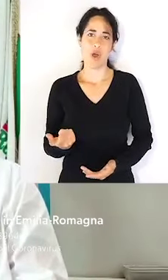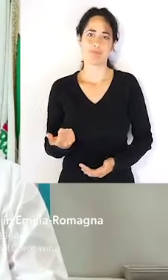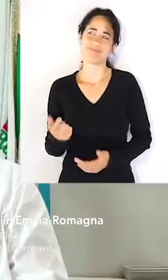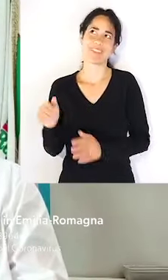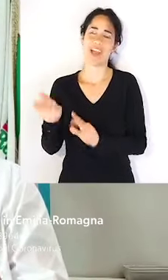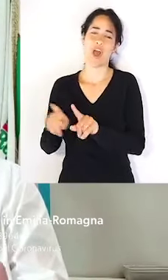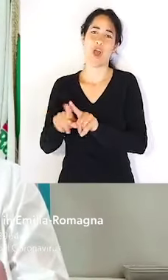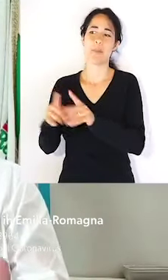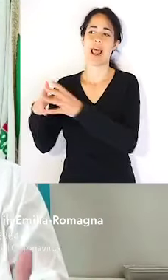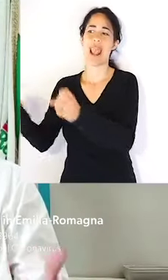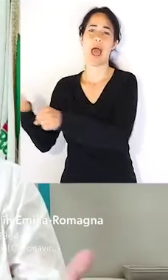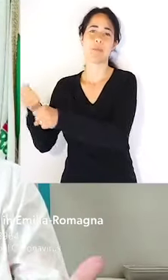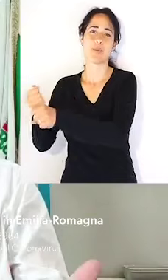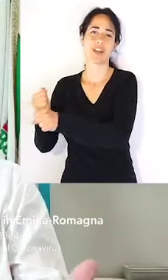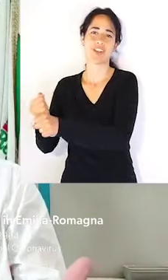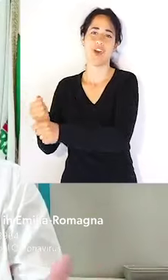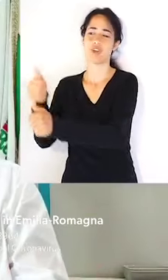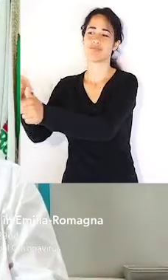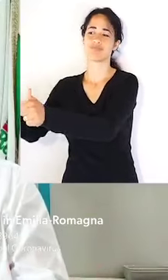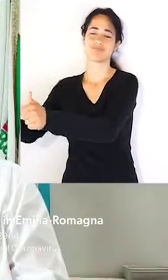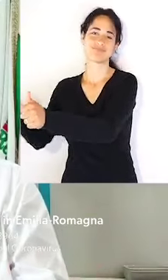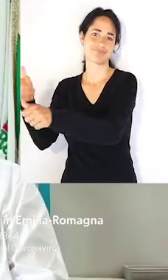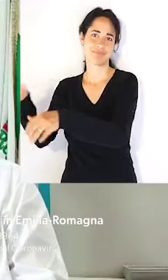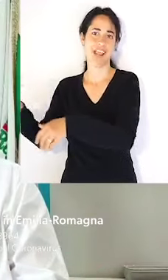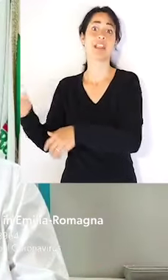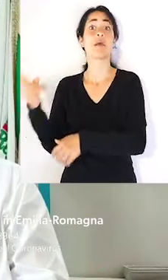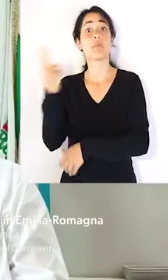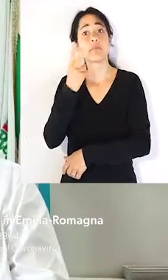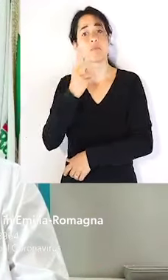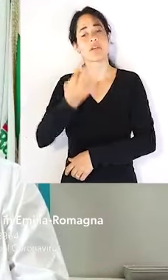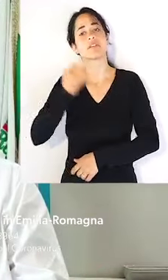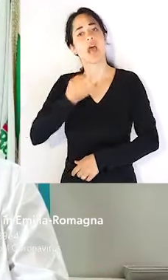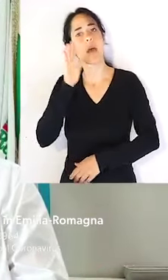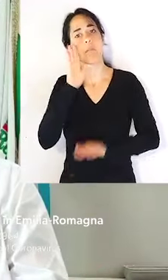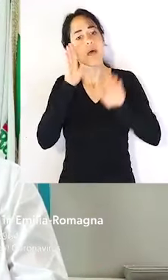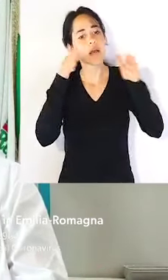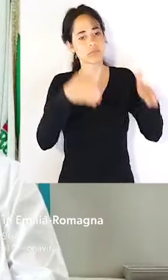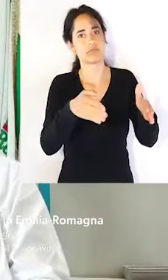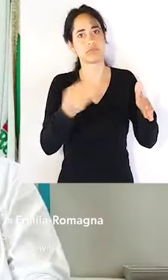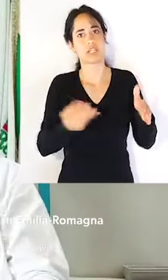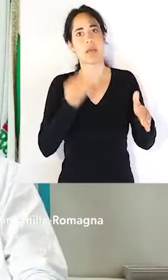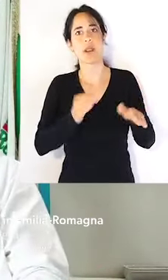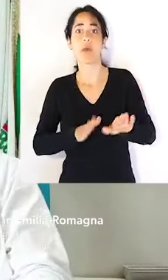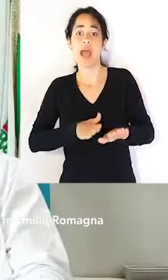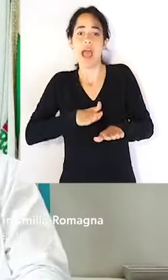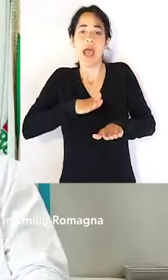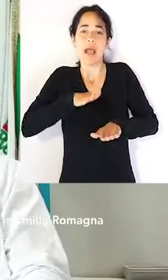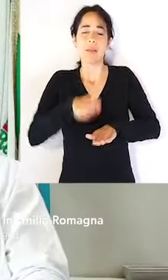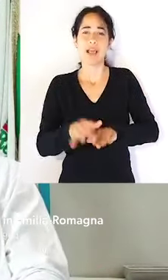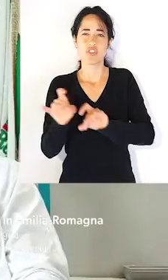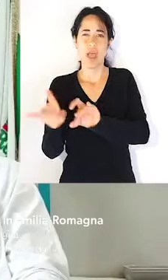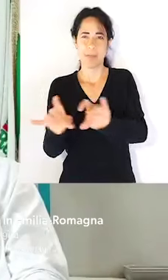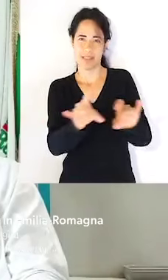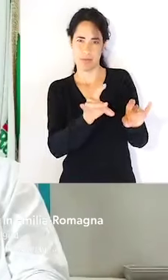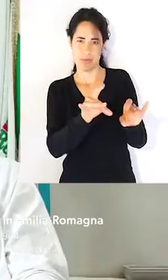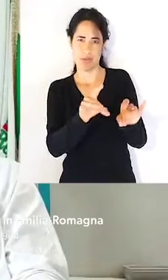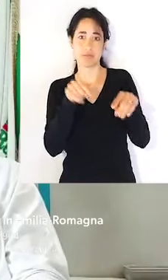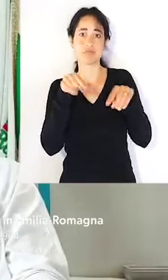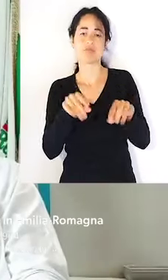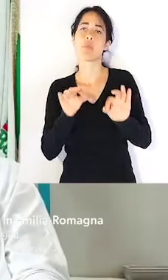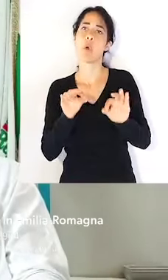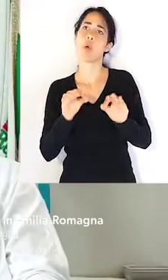in laboratorio, ma è molto importante per noi non abbassare la guardia. Il passo epidemiologico